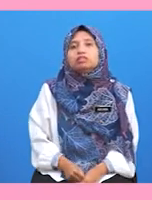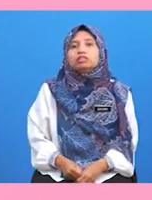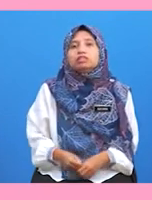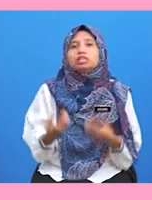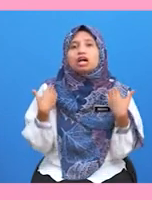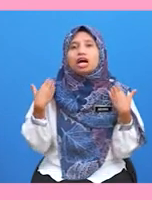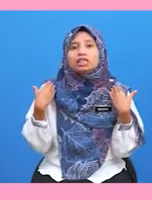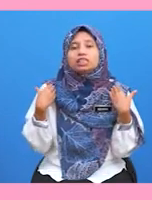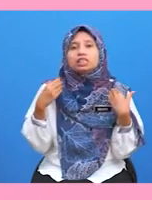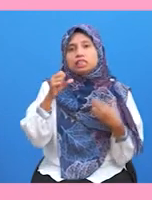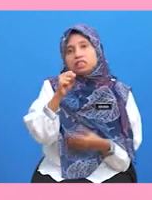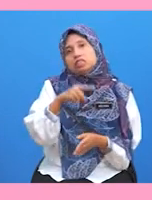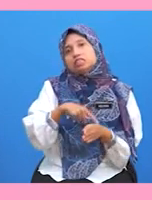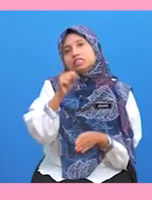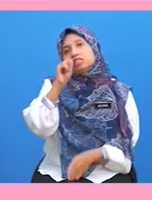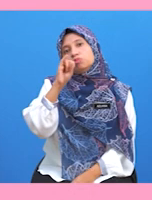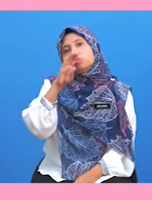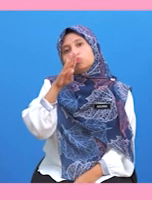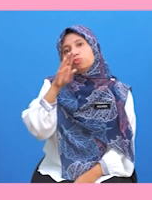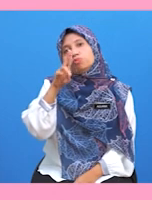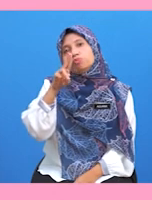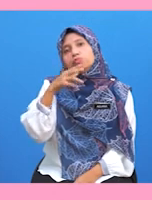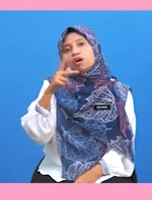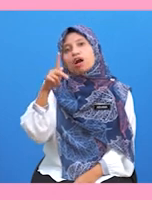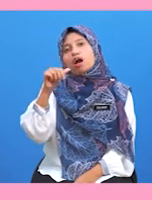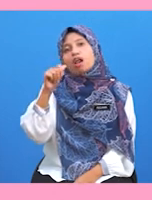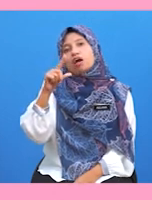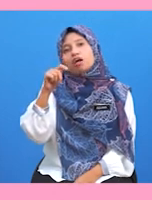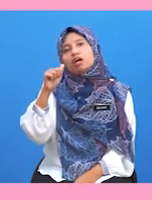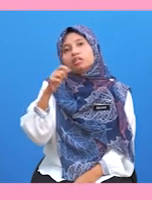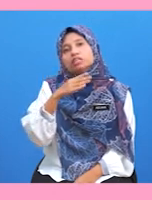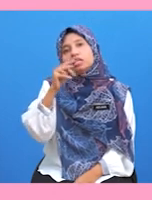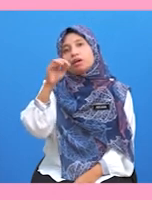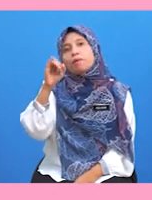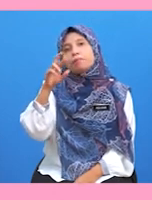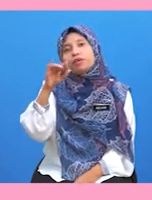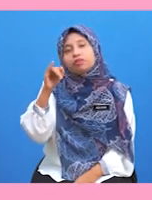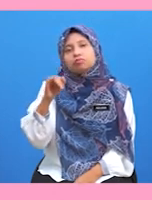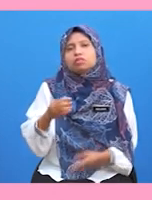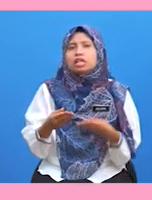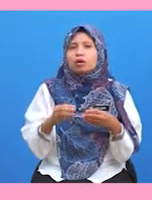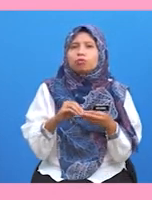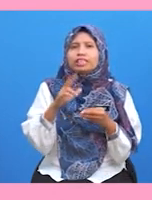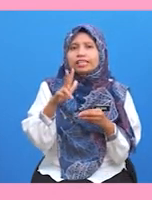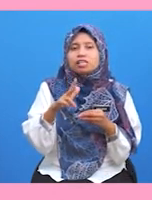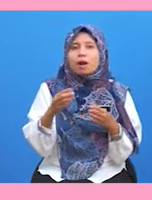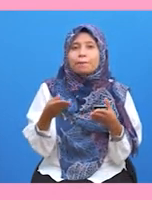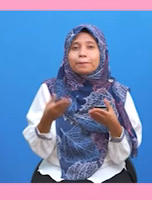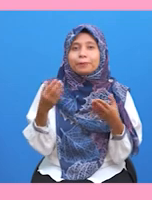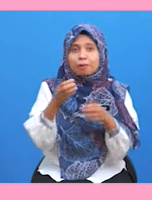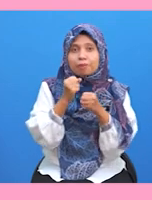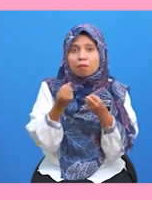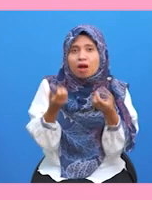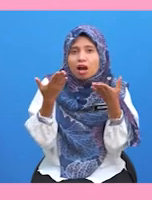di Sibu, Kalaka dan Miri. Faktor ketiga, memberi peluang pekerjaan dalam perkhidmatan